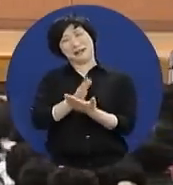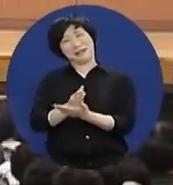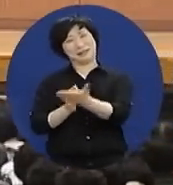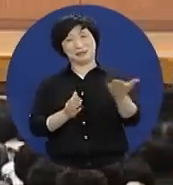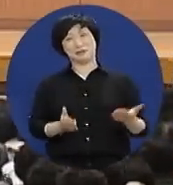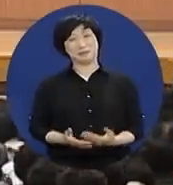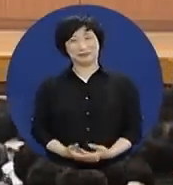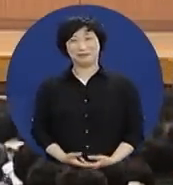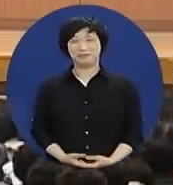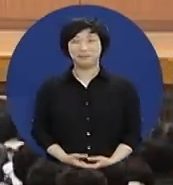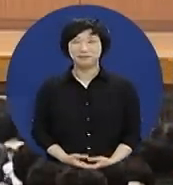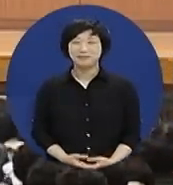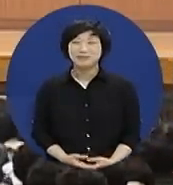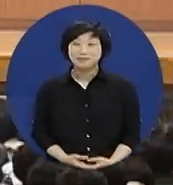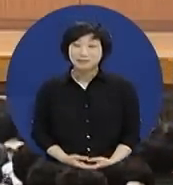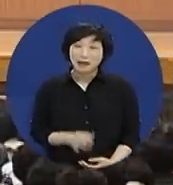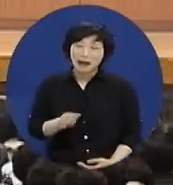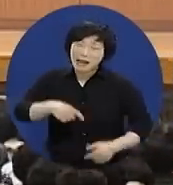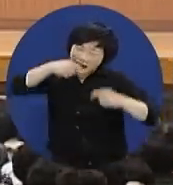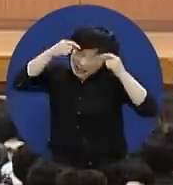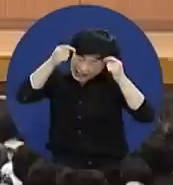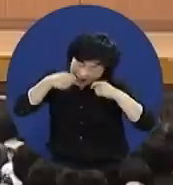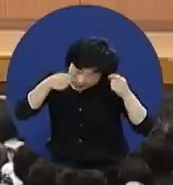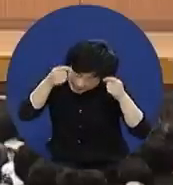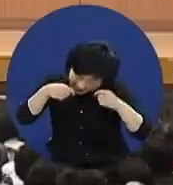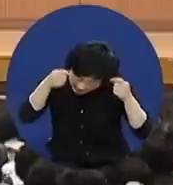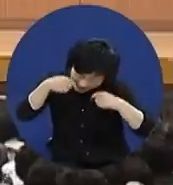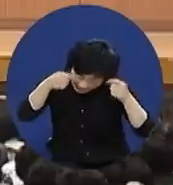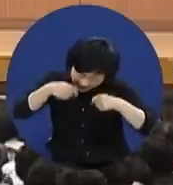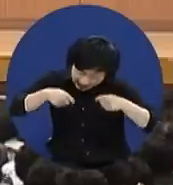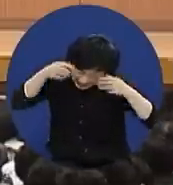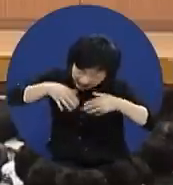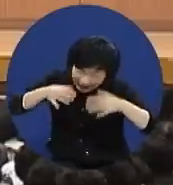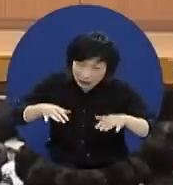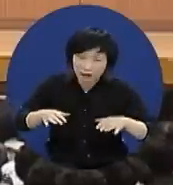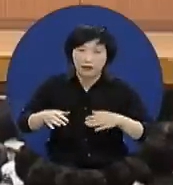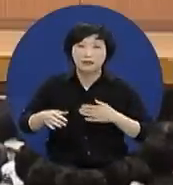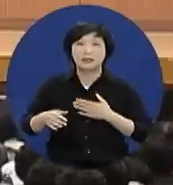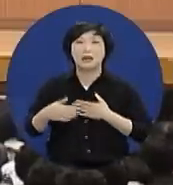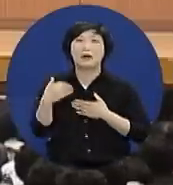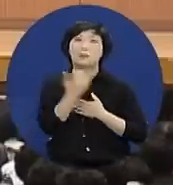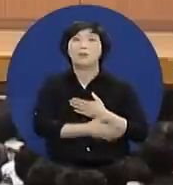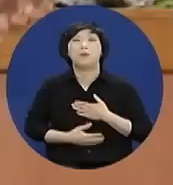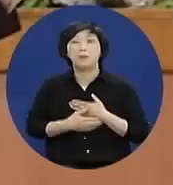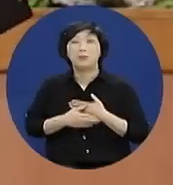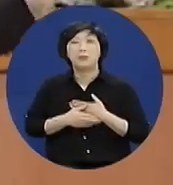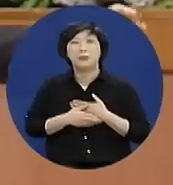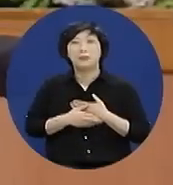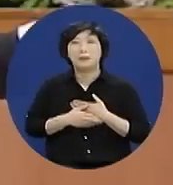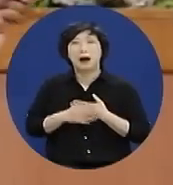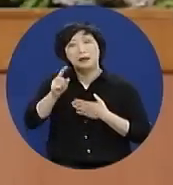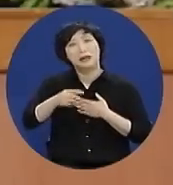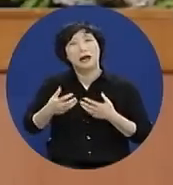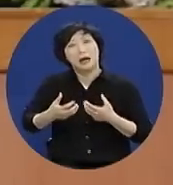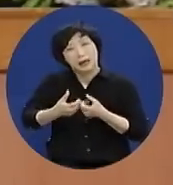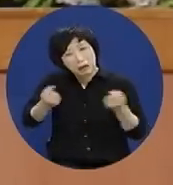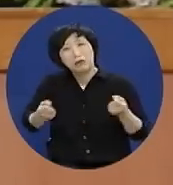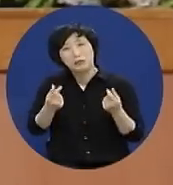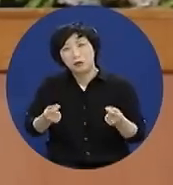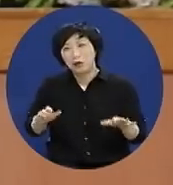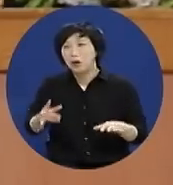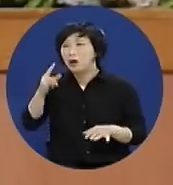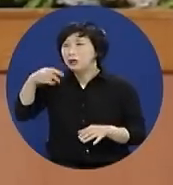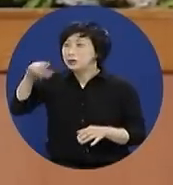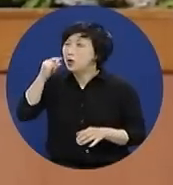嘆きながら自分の体の一部を失ったかのように姑がいるうちに教えてくれたことを思い出し